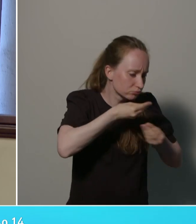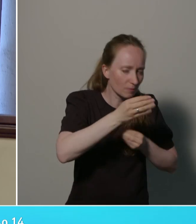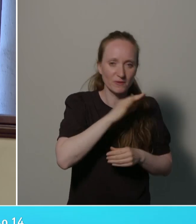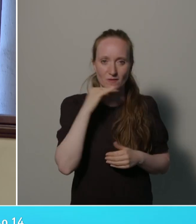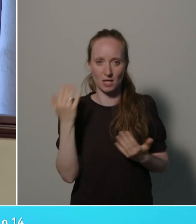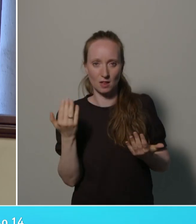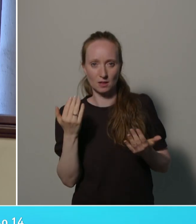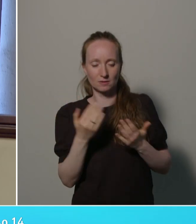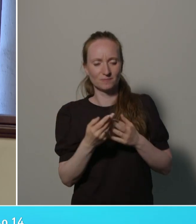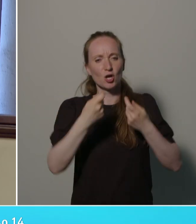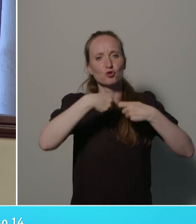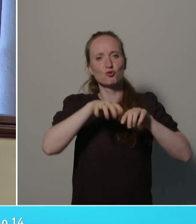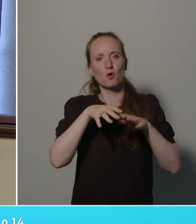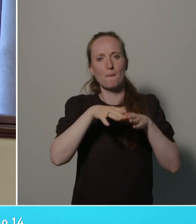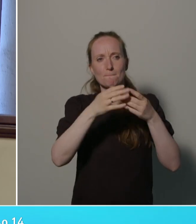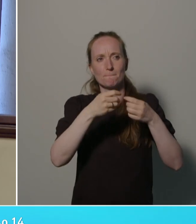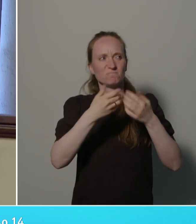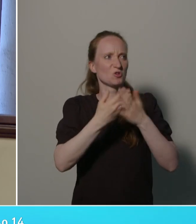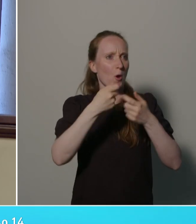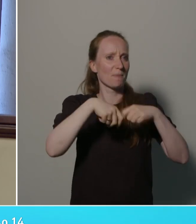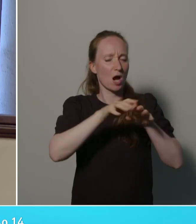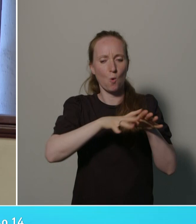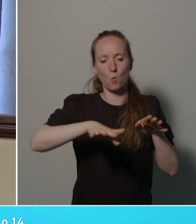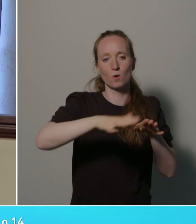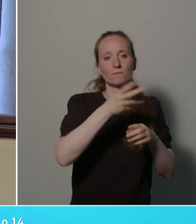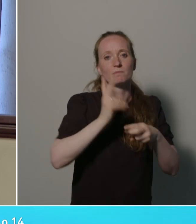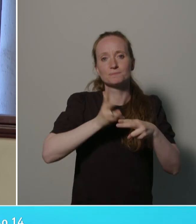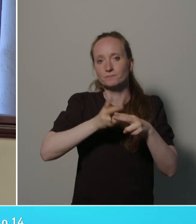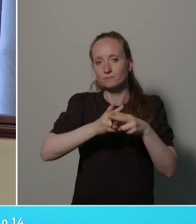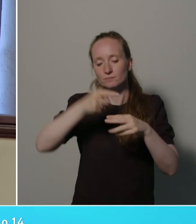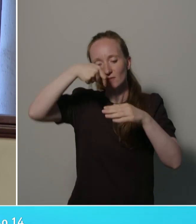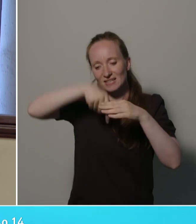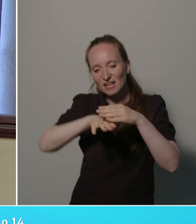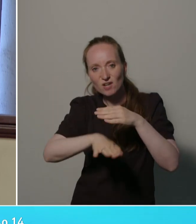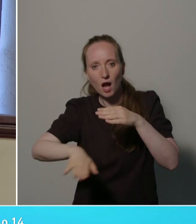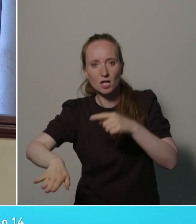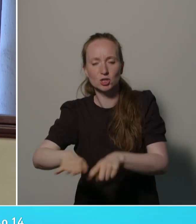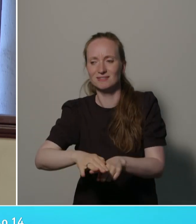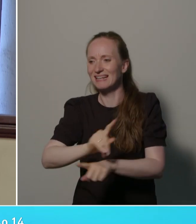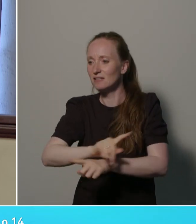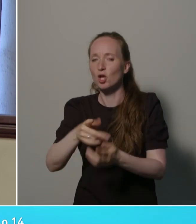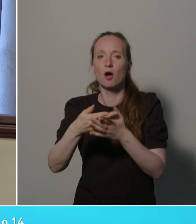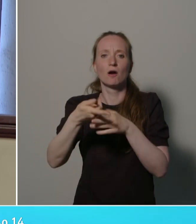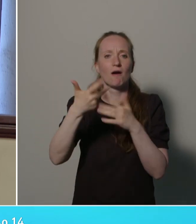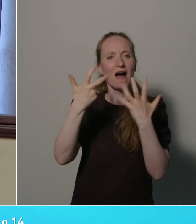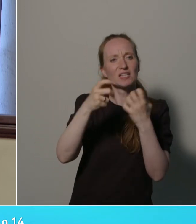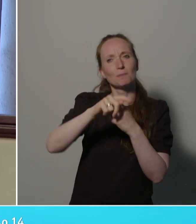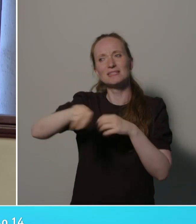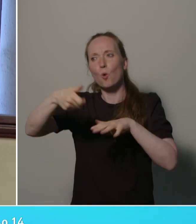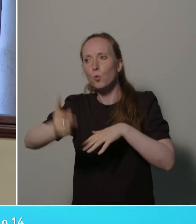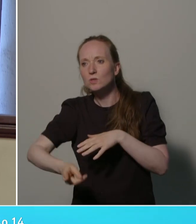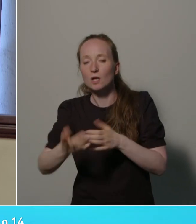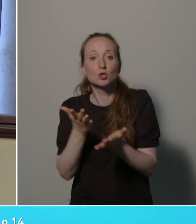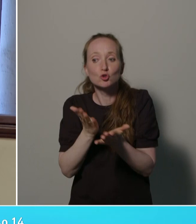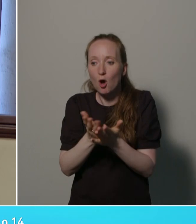80 bis 100, nageln Sie mich nicht fest, noch Garagenplätze in Tiefgaragen, die nicht genutzt werden. Aus irgendwelchen Gründen, manches ist es zu teuer,